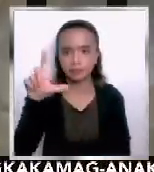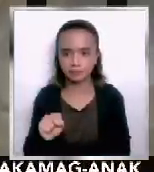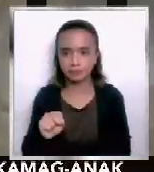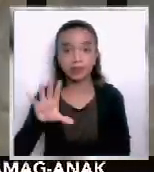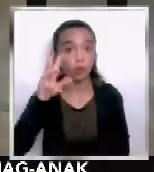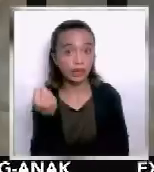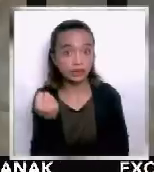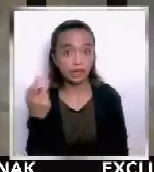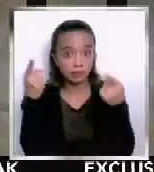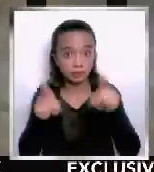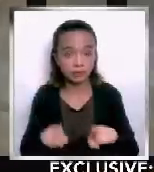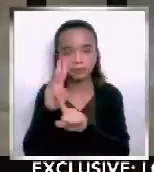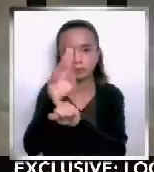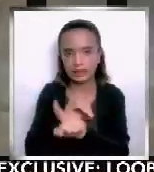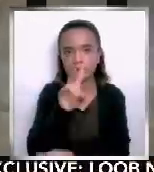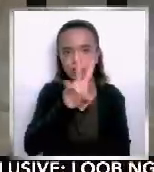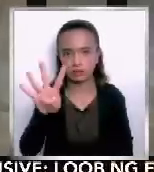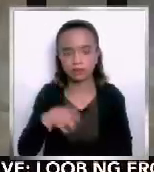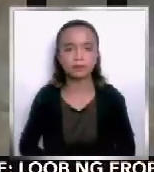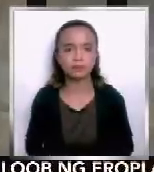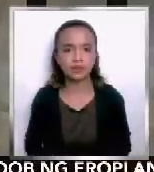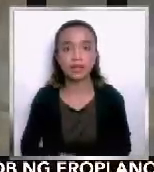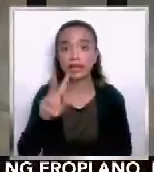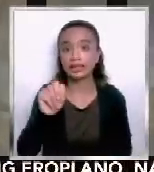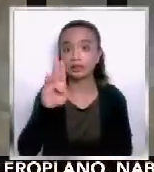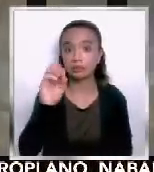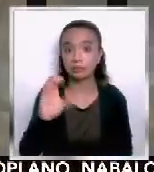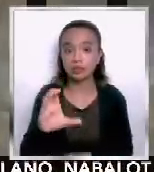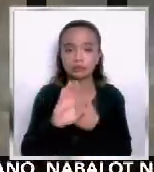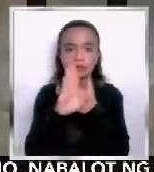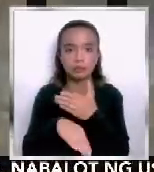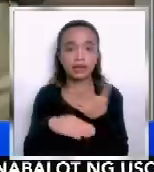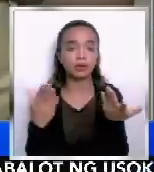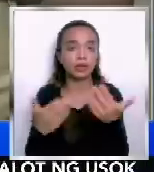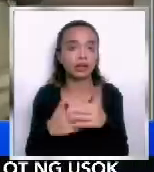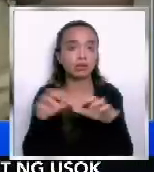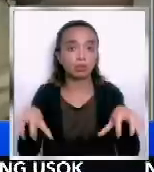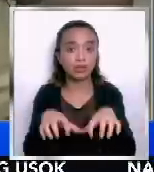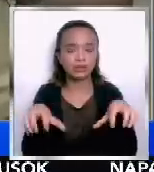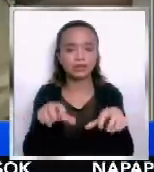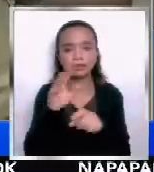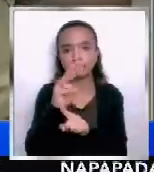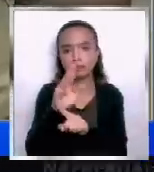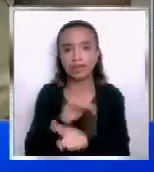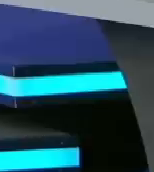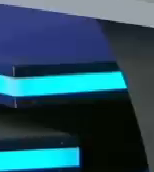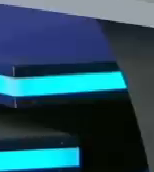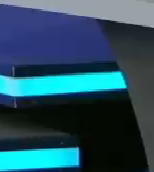May 24. Magbabalik sa show ng NBOC sa May 25. Mike? Maraming salamat, Tina Panganiban